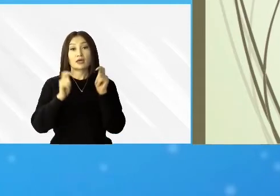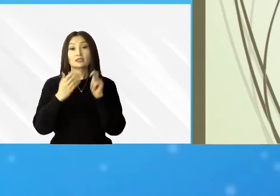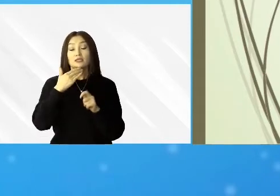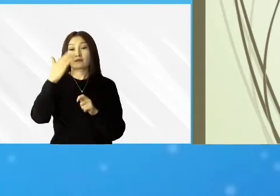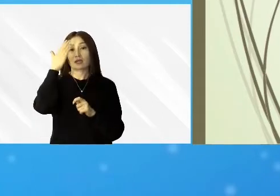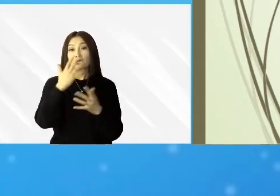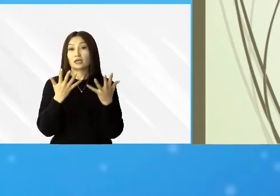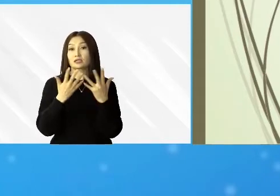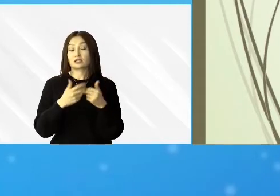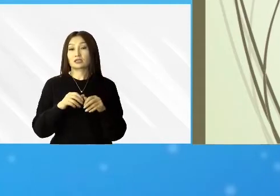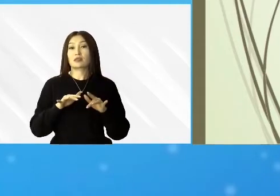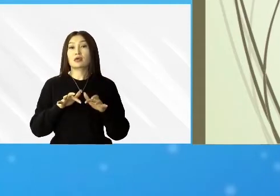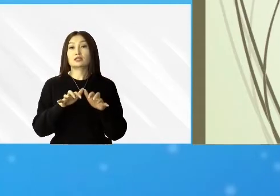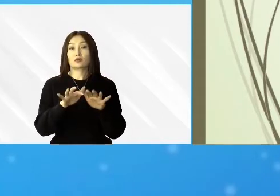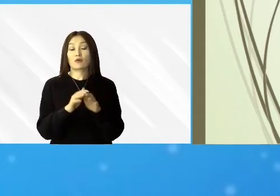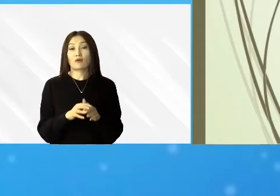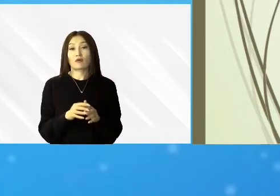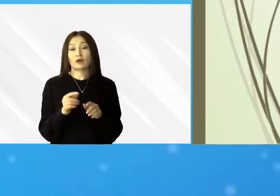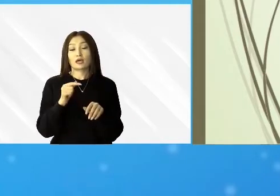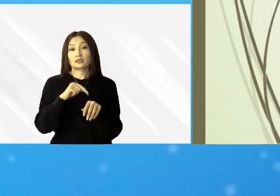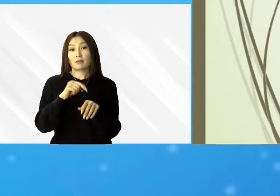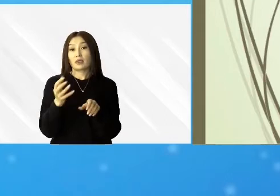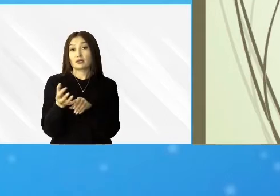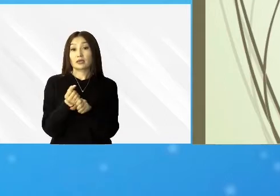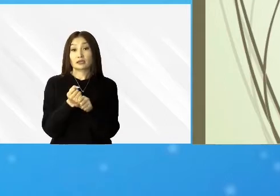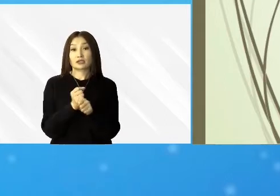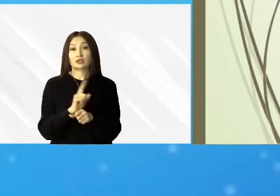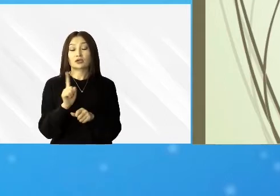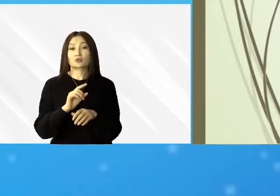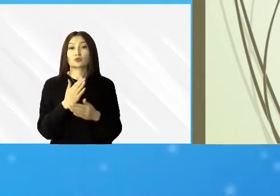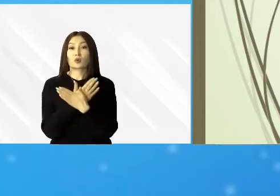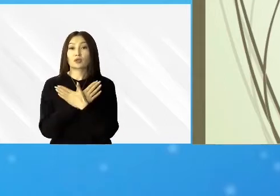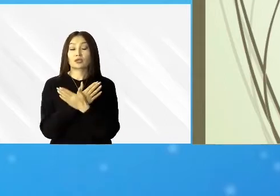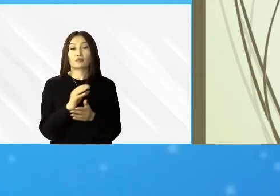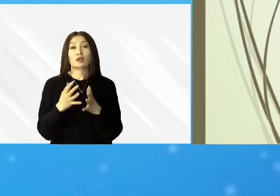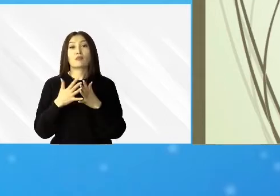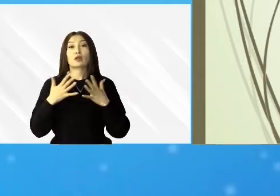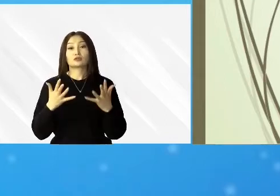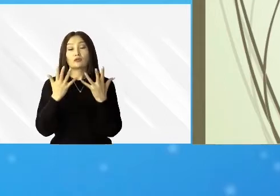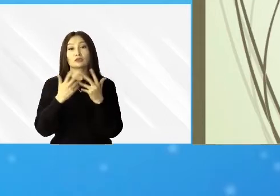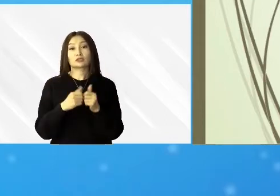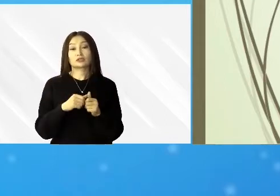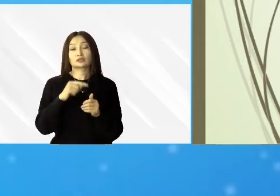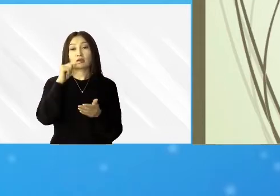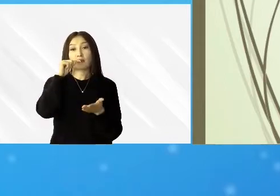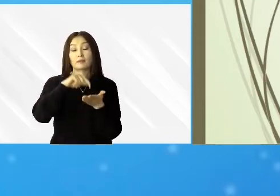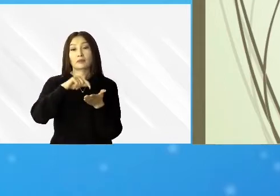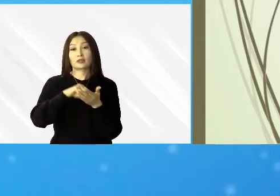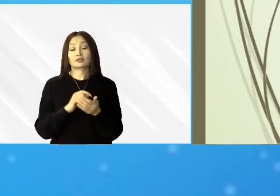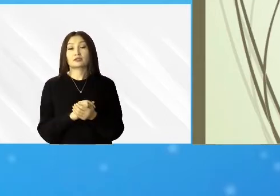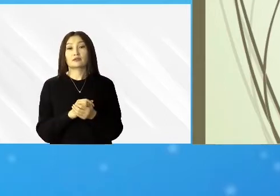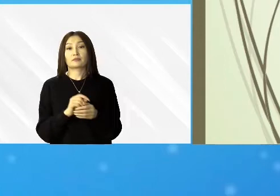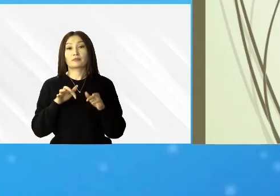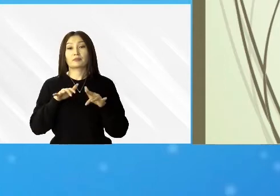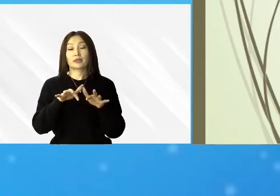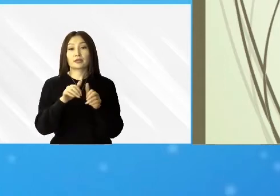лето численность насекомых заметно сокращается, что ведет к гибели значительного числа птенцов у насекомоядных